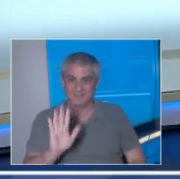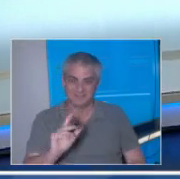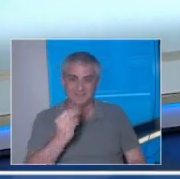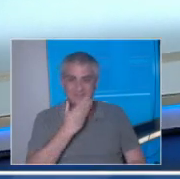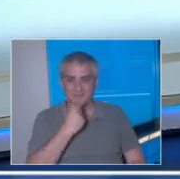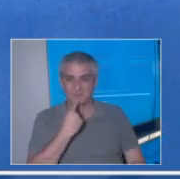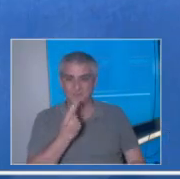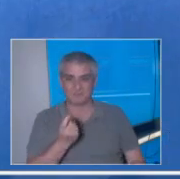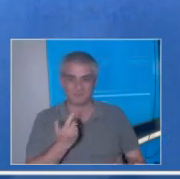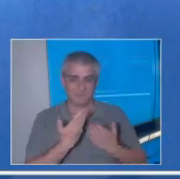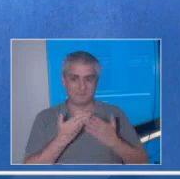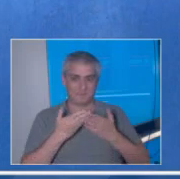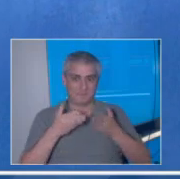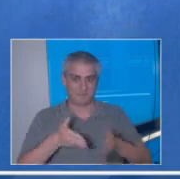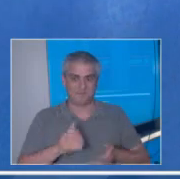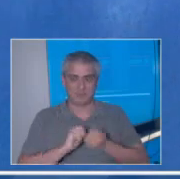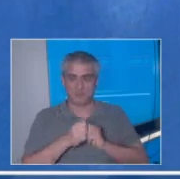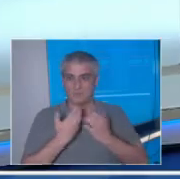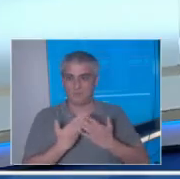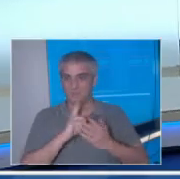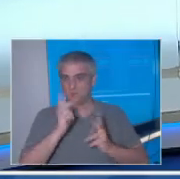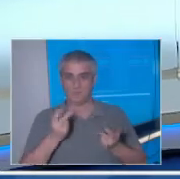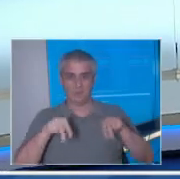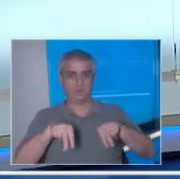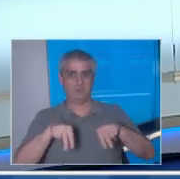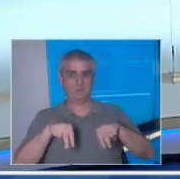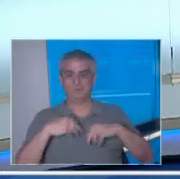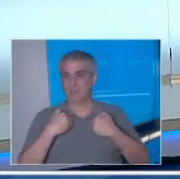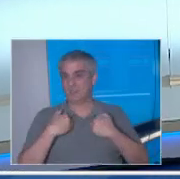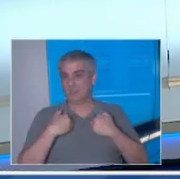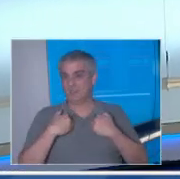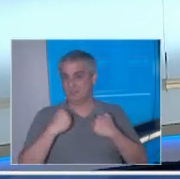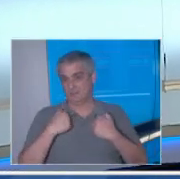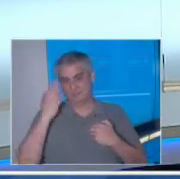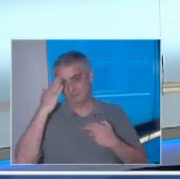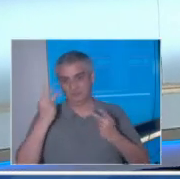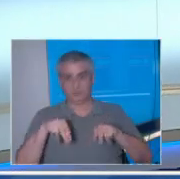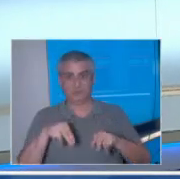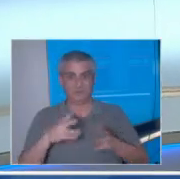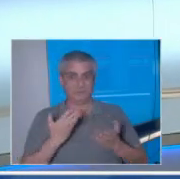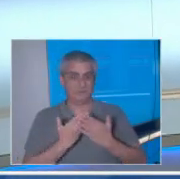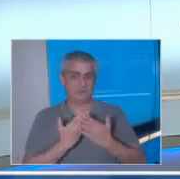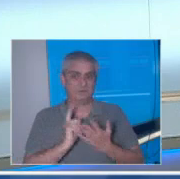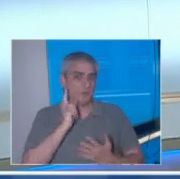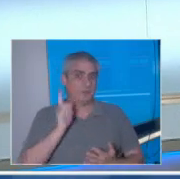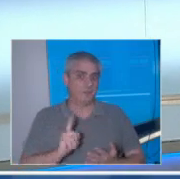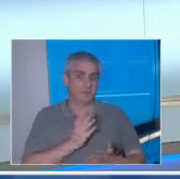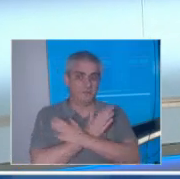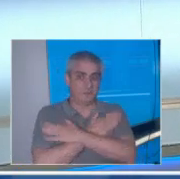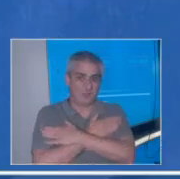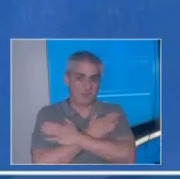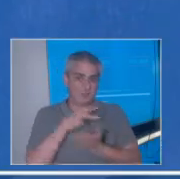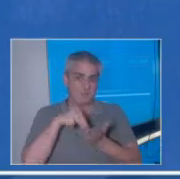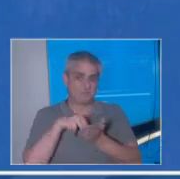אבל כשאומרים קדיש בבית קברות, או אומרים קדיש בתפילה, כולם עומדים. אני לא, אני מכיר שעומדים, כן. אני הולך לבית כנסת. אני אומר, לא יודע, אבל עומדים. מרוקאי